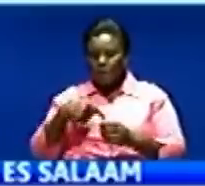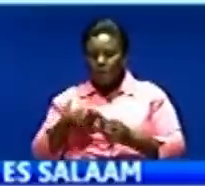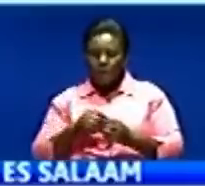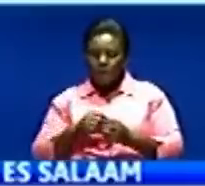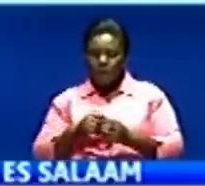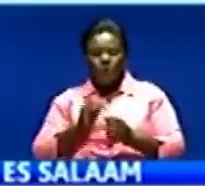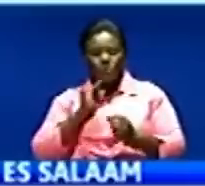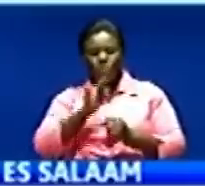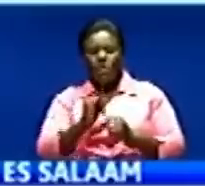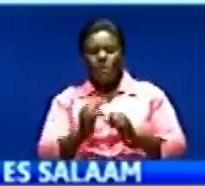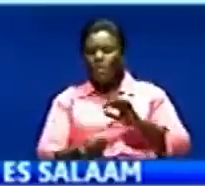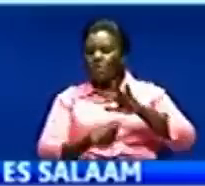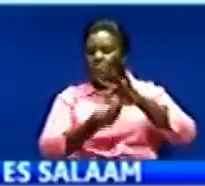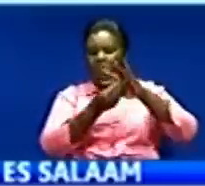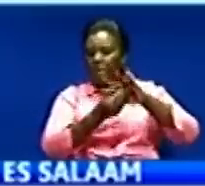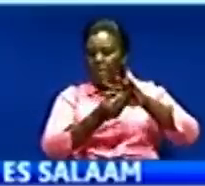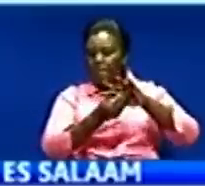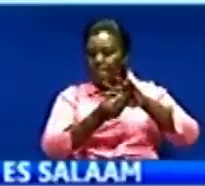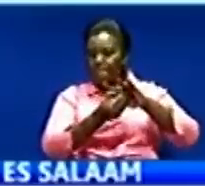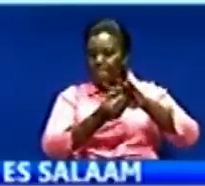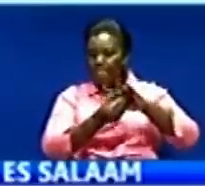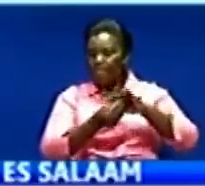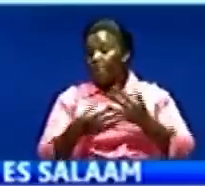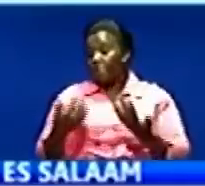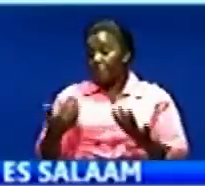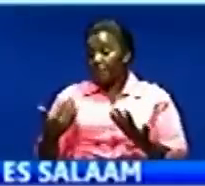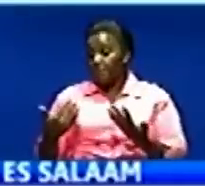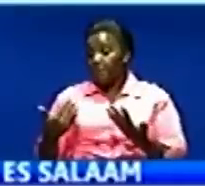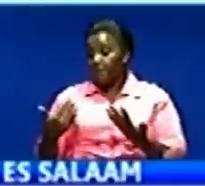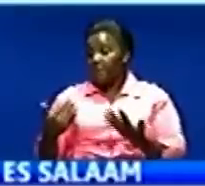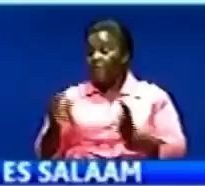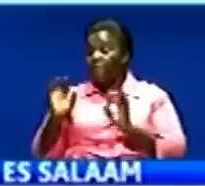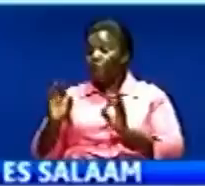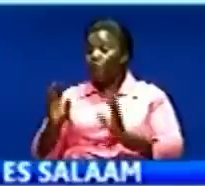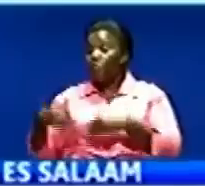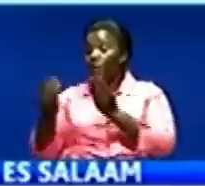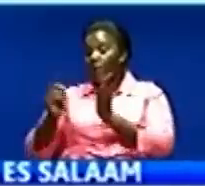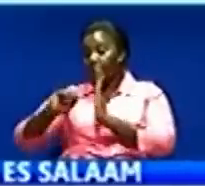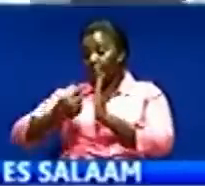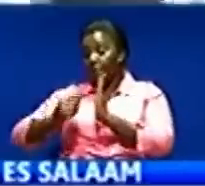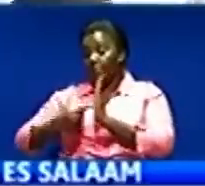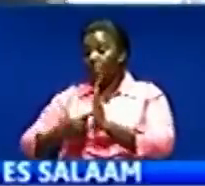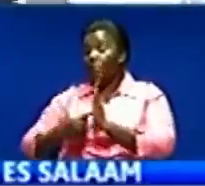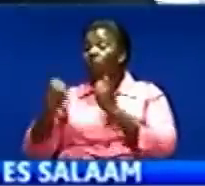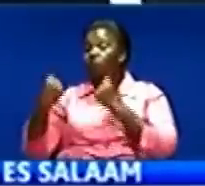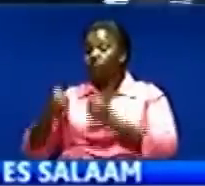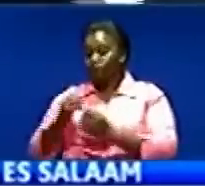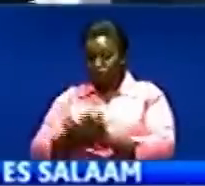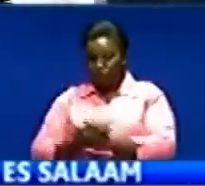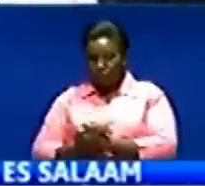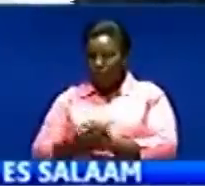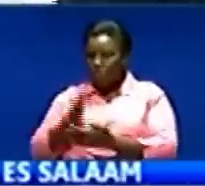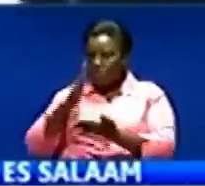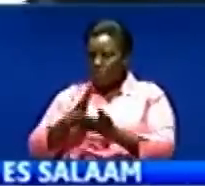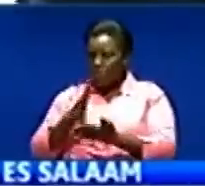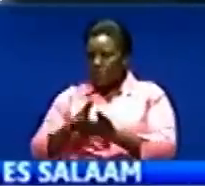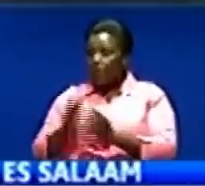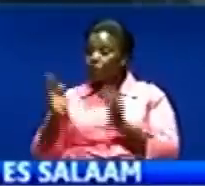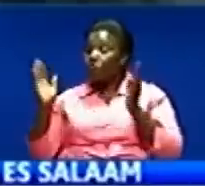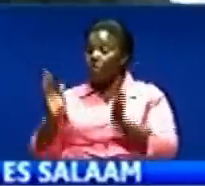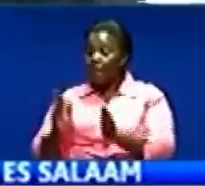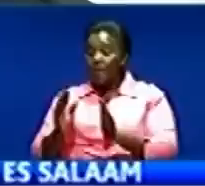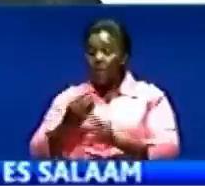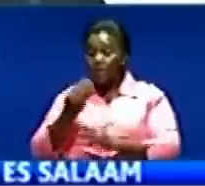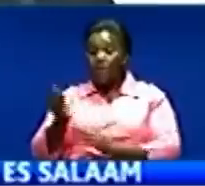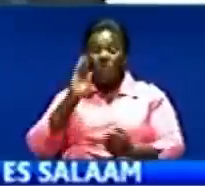kwa washtakiwa hao, hivyo kuomba mahakama hiyo kuweka masharti yatakayosababisha watuhumiwa kufika mahakamani bila